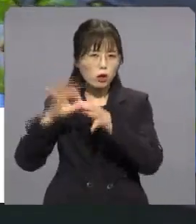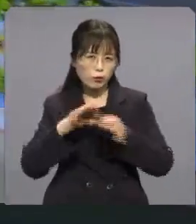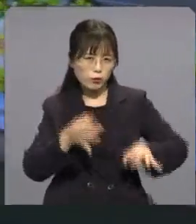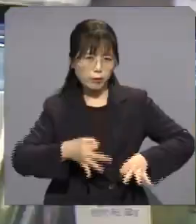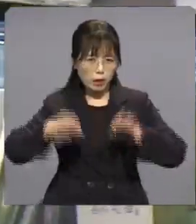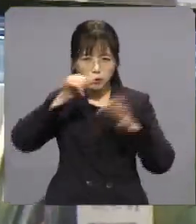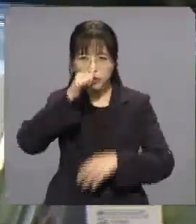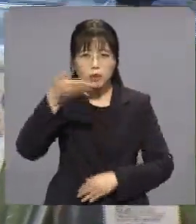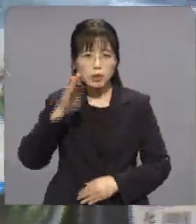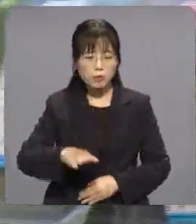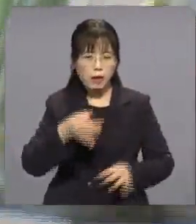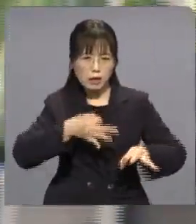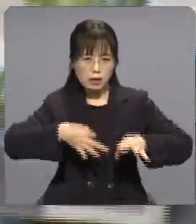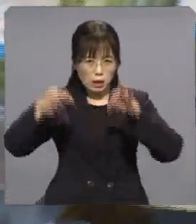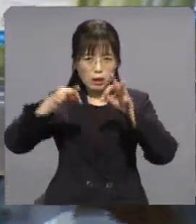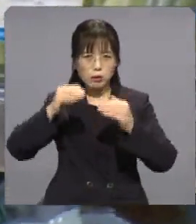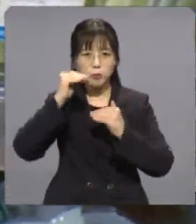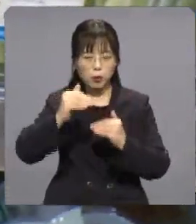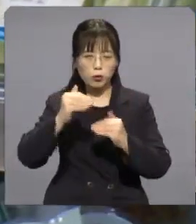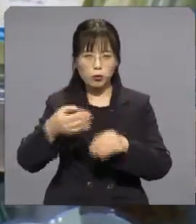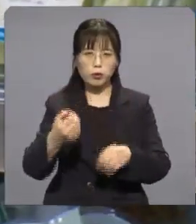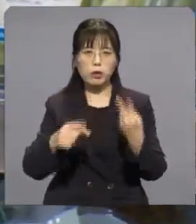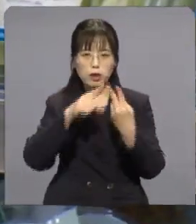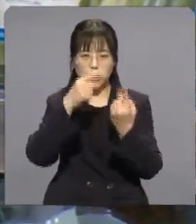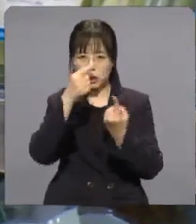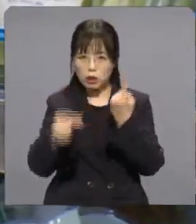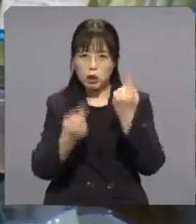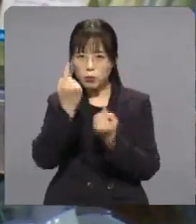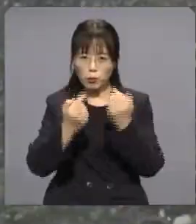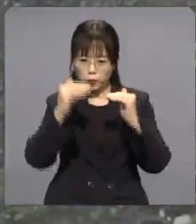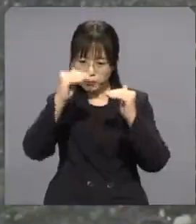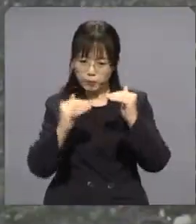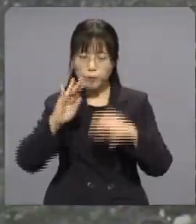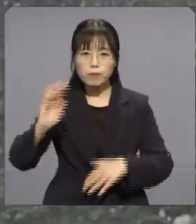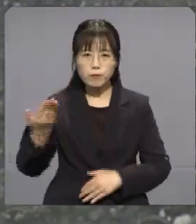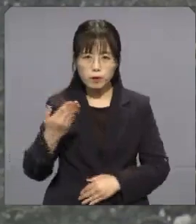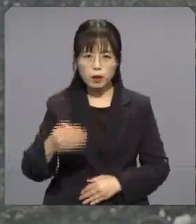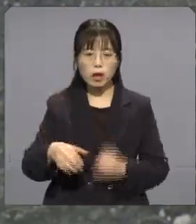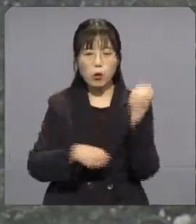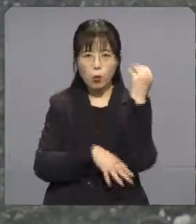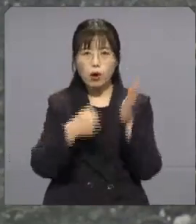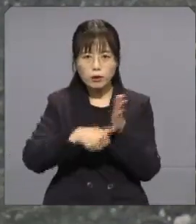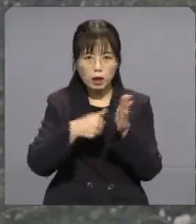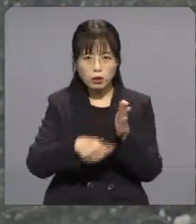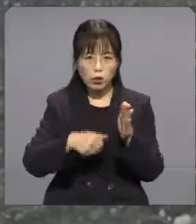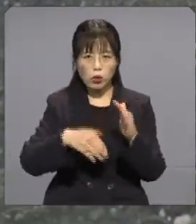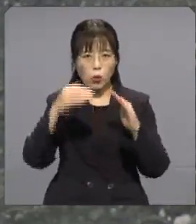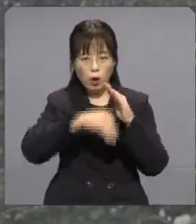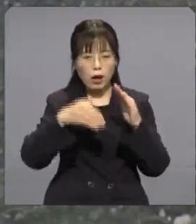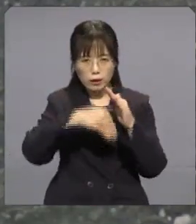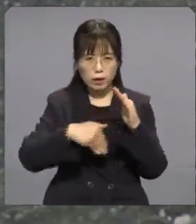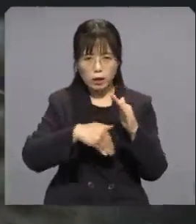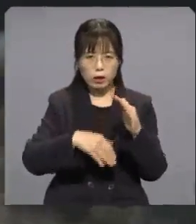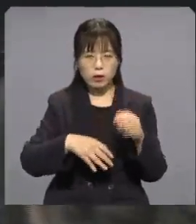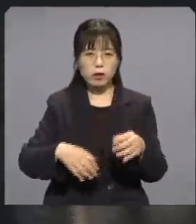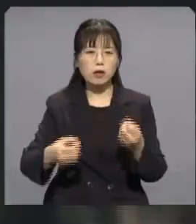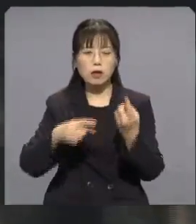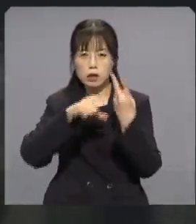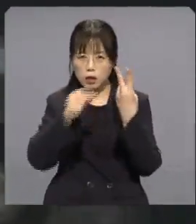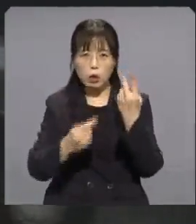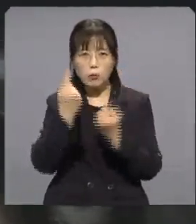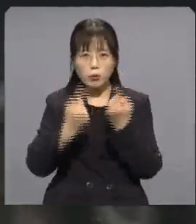상승했으나 상승폭은 전달보다 축소됐습니다 원재료는 광산품을 중심으로 전달보다